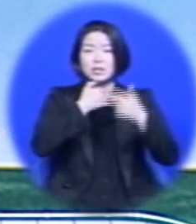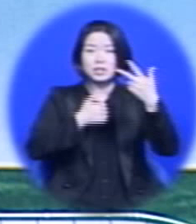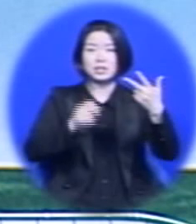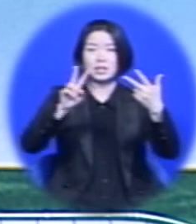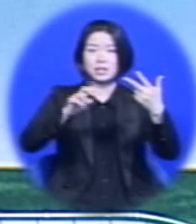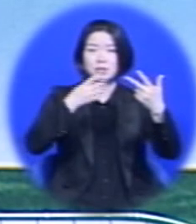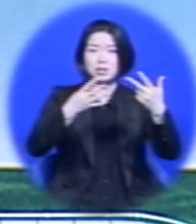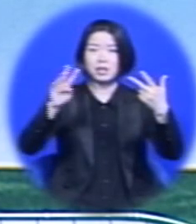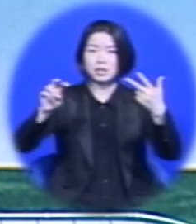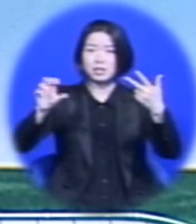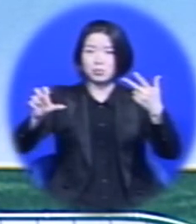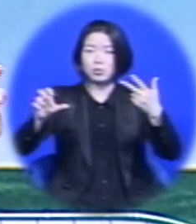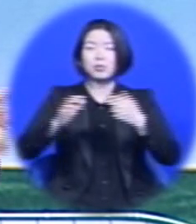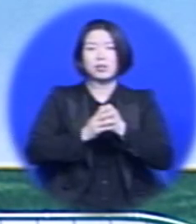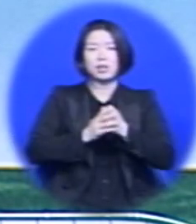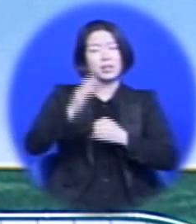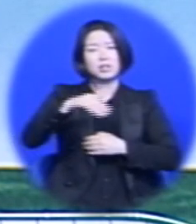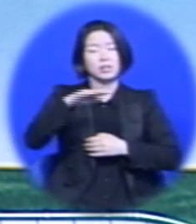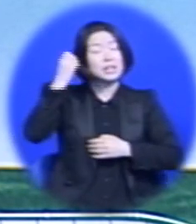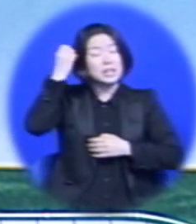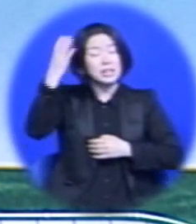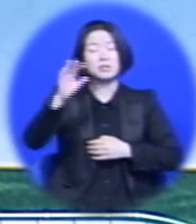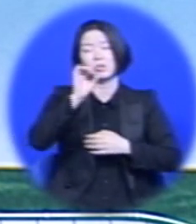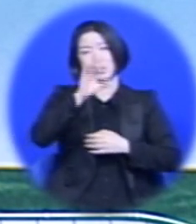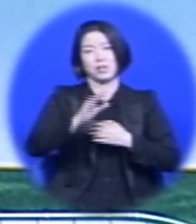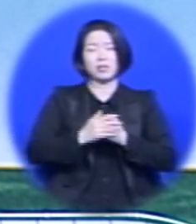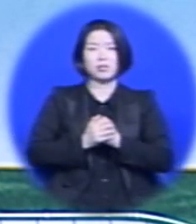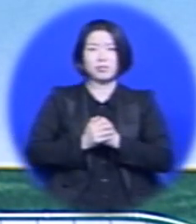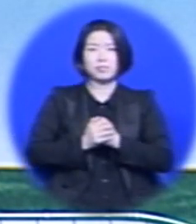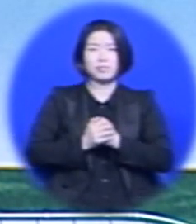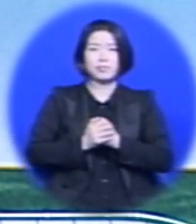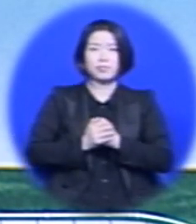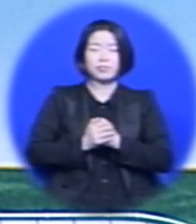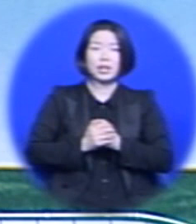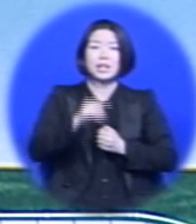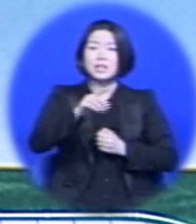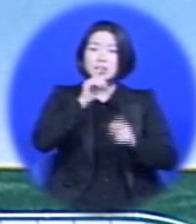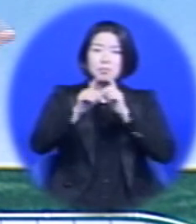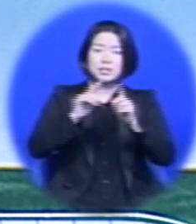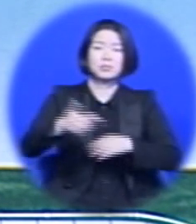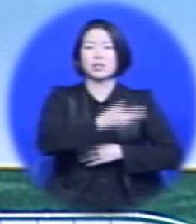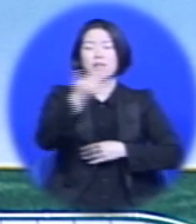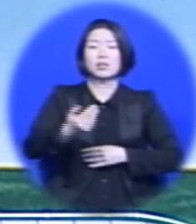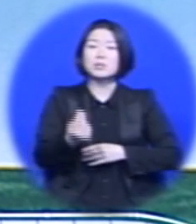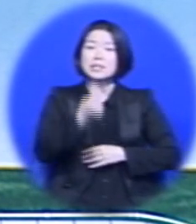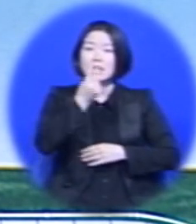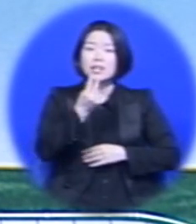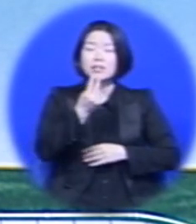24절 25절을 절대 잊으시면 안 됩이 말씀이 여러분을 살리는